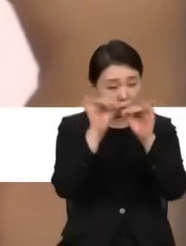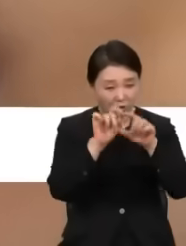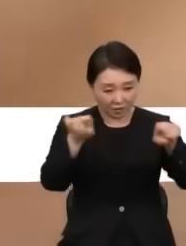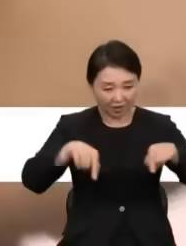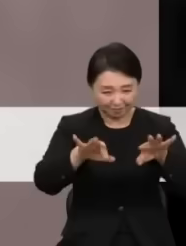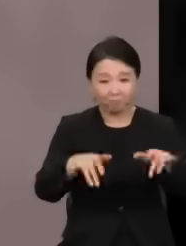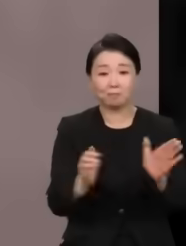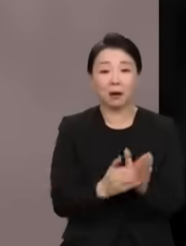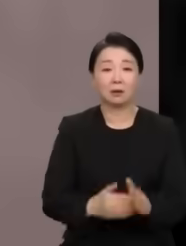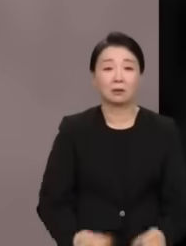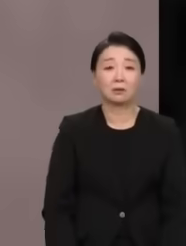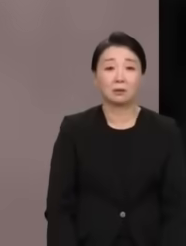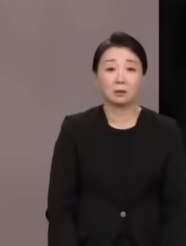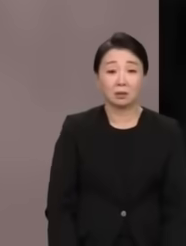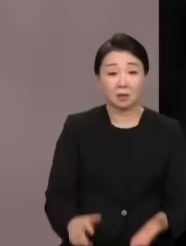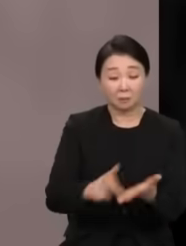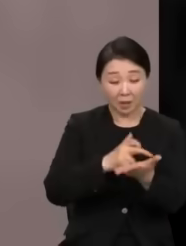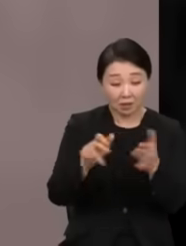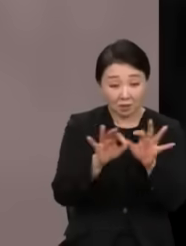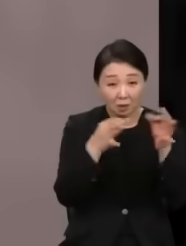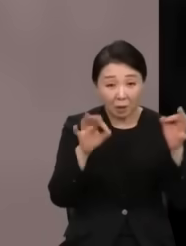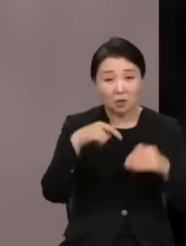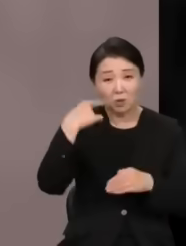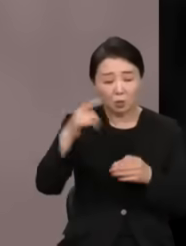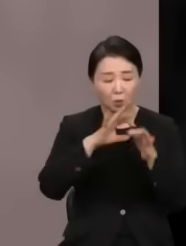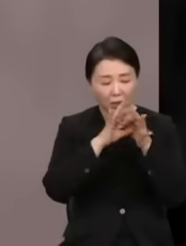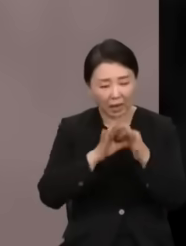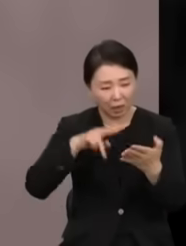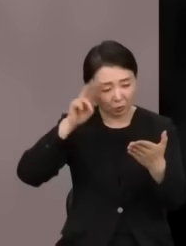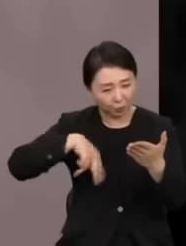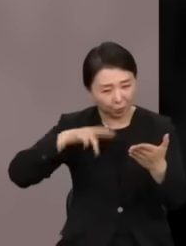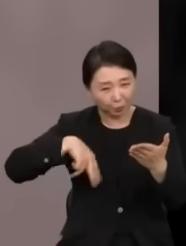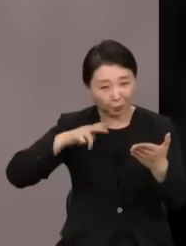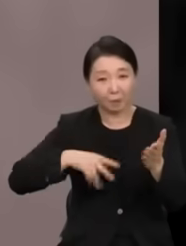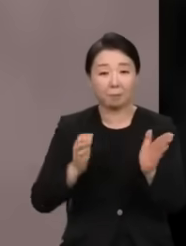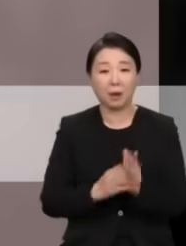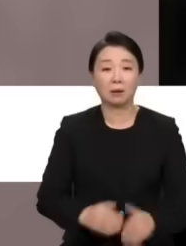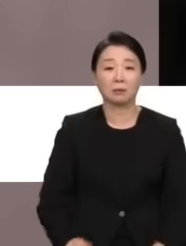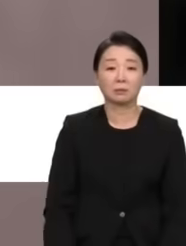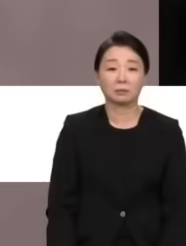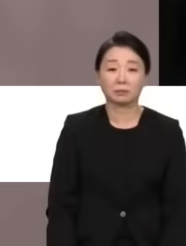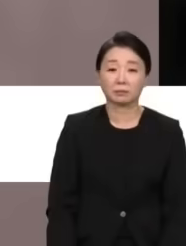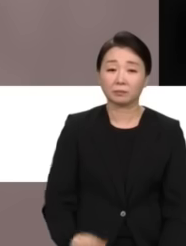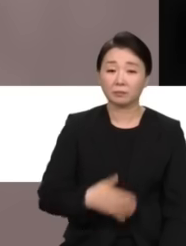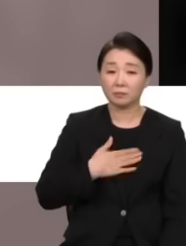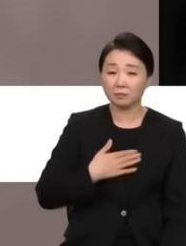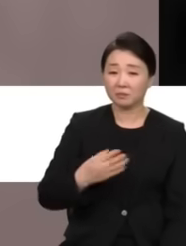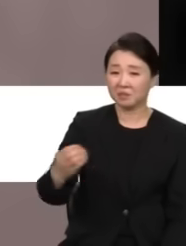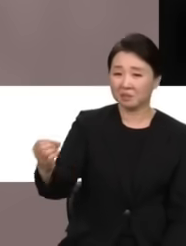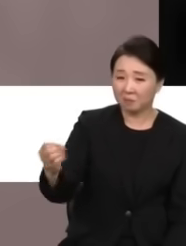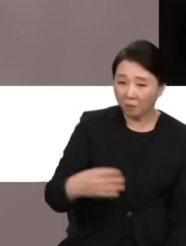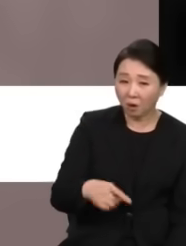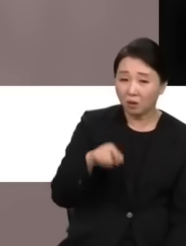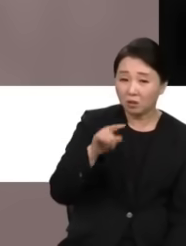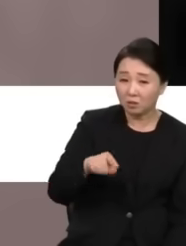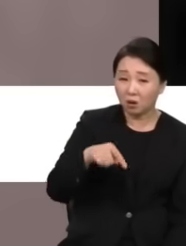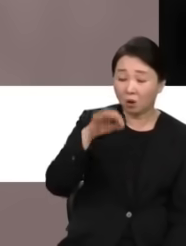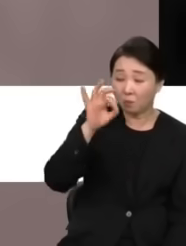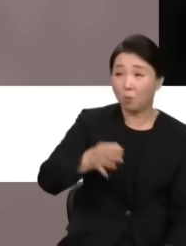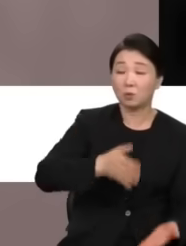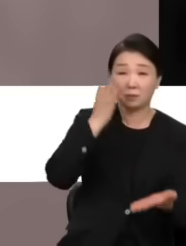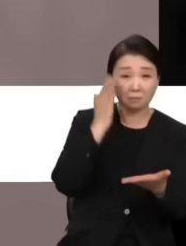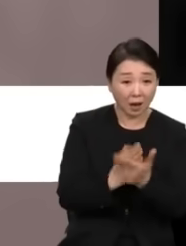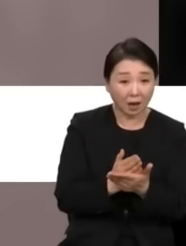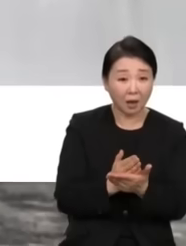했습니다. 메신저 열람은 이후로도 계속 이어졌습니다. 저희끼리 뭔 얘기를 했거나 이런 것도 그걸 보지